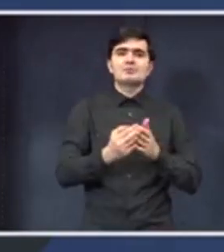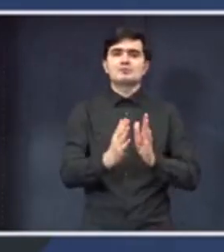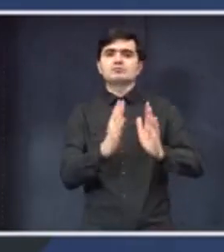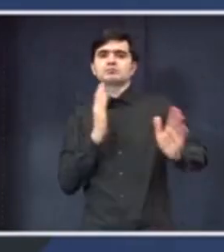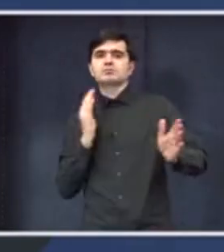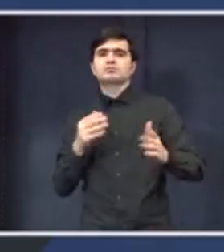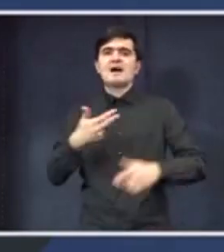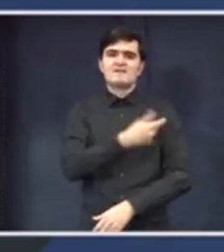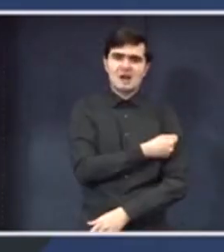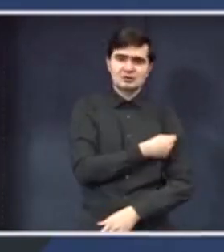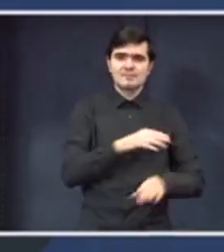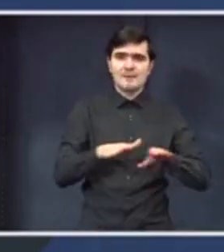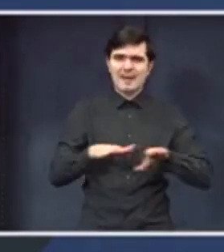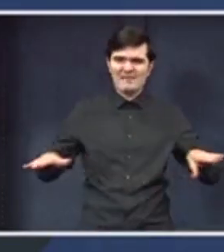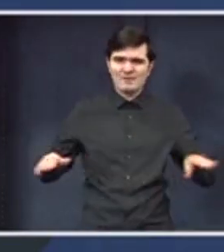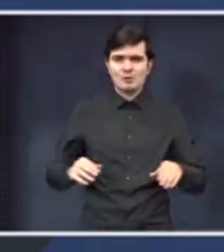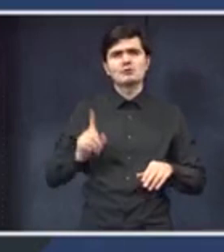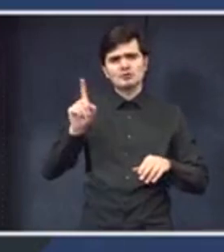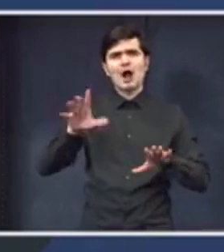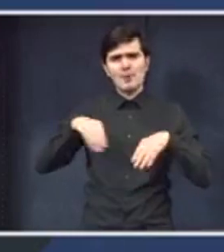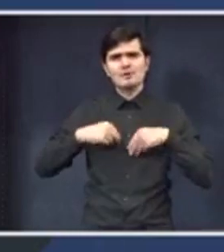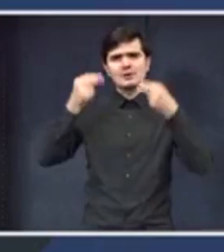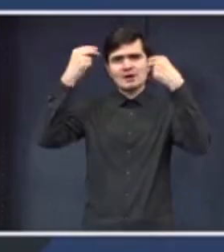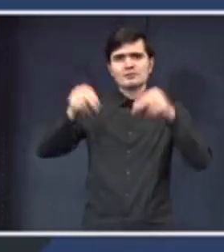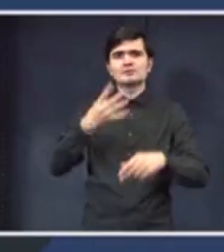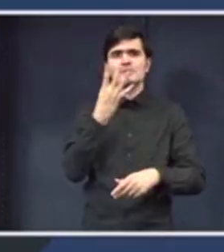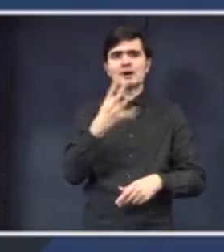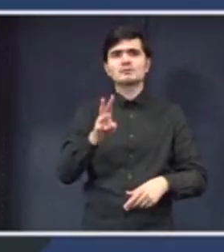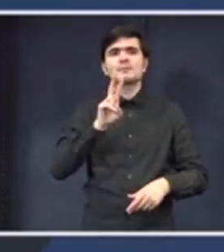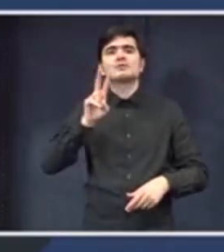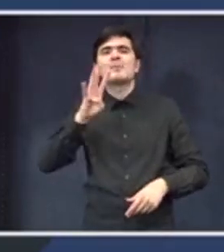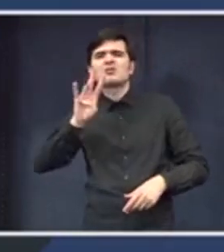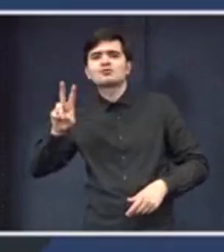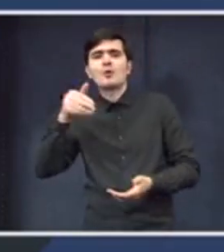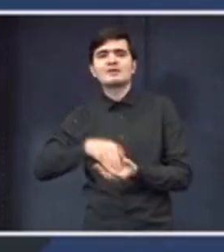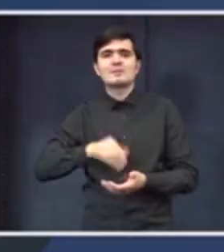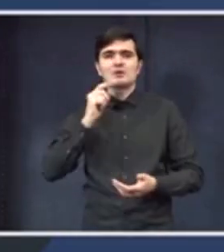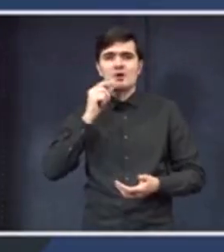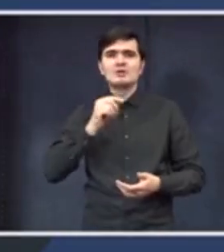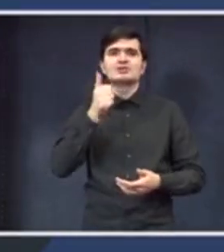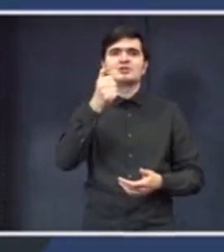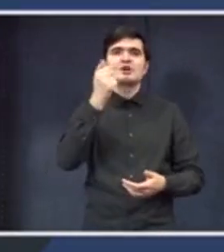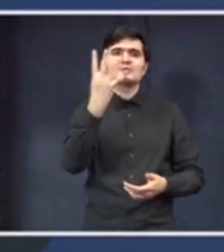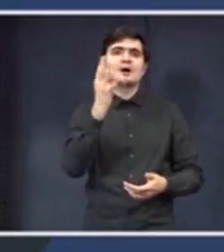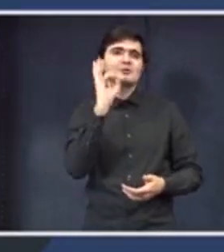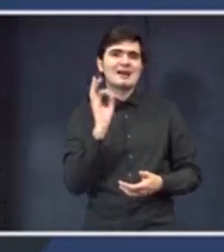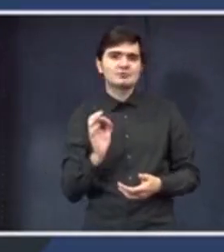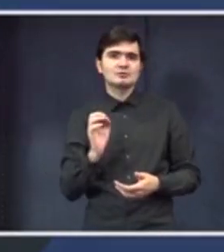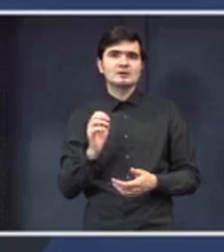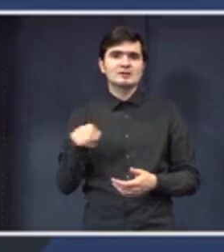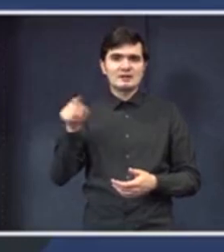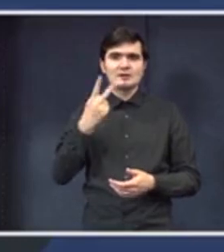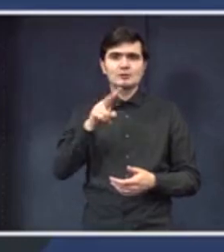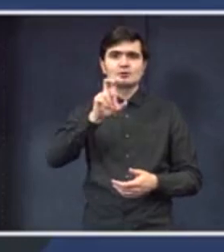platforma de programare. Dintre acestea au fost notificate 442.000 de persoane și programate 64% dintre